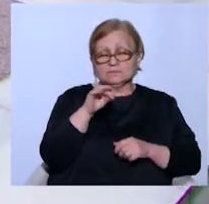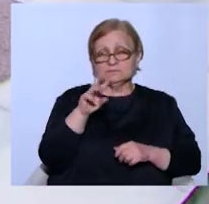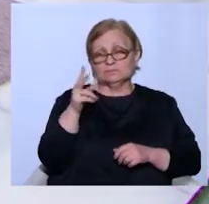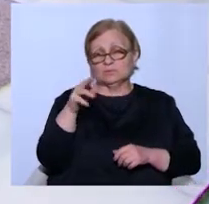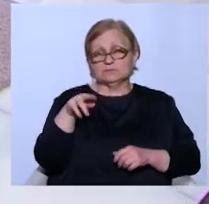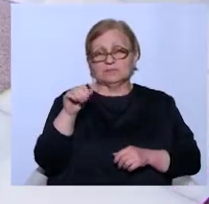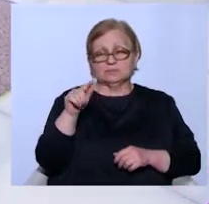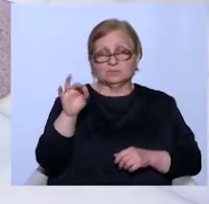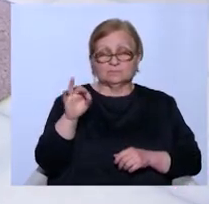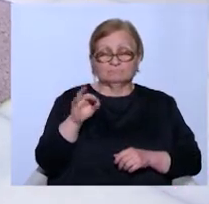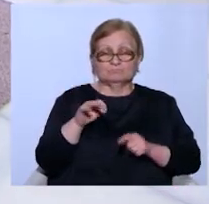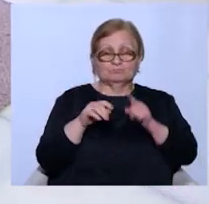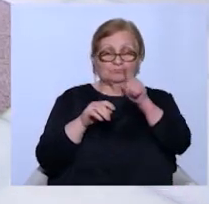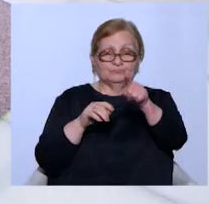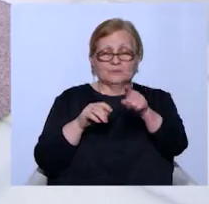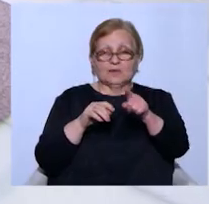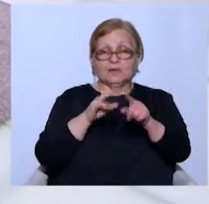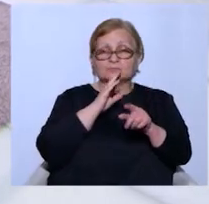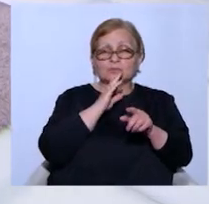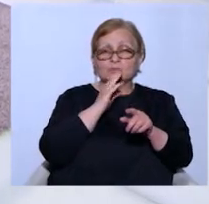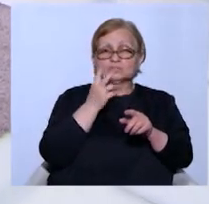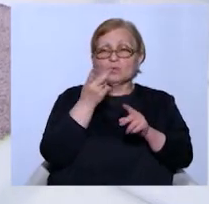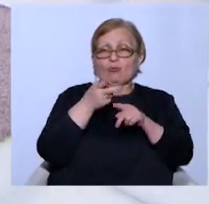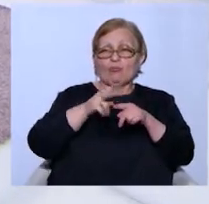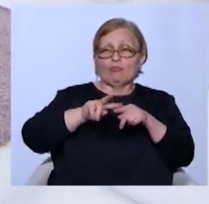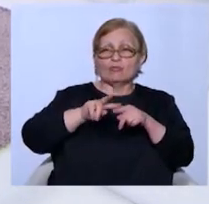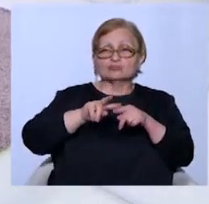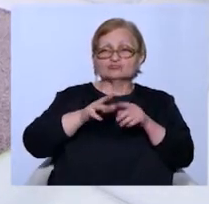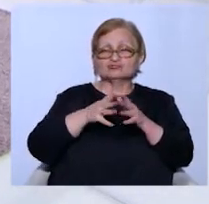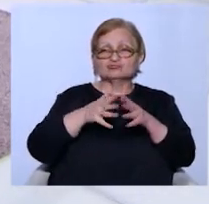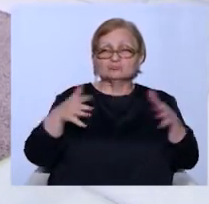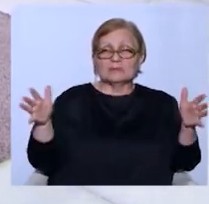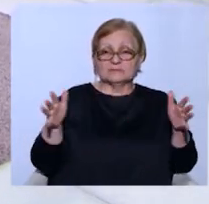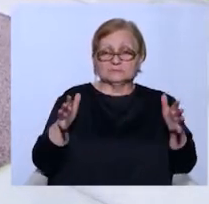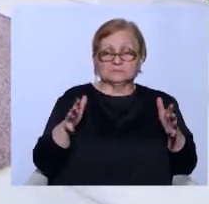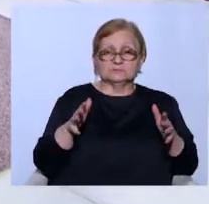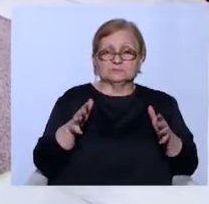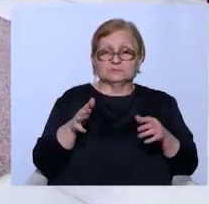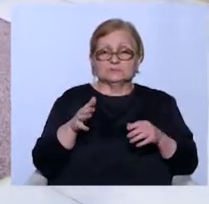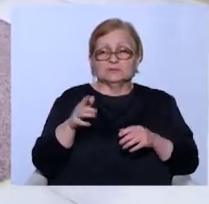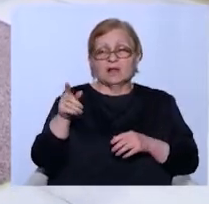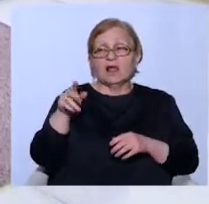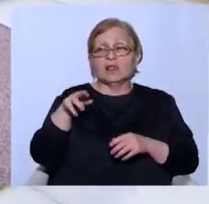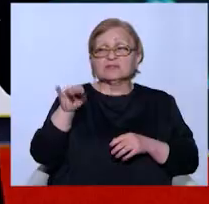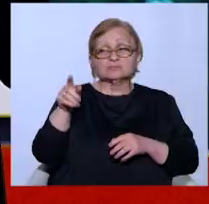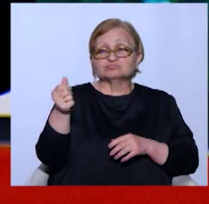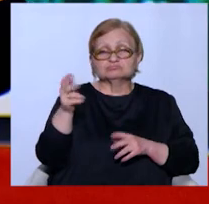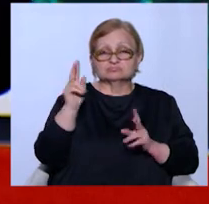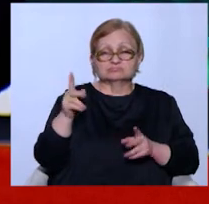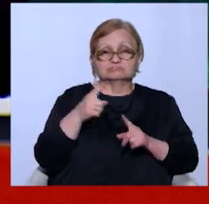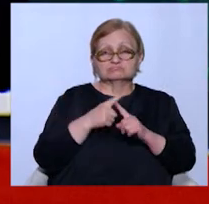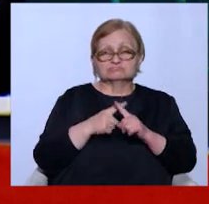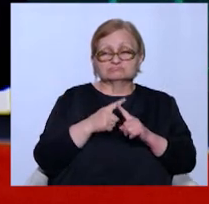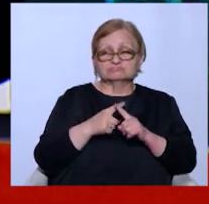მე ვიცი რომ მარიცას აქვს დათოზე 2ჯერ მეტი, მაგრამ არც დათოს არ ვიცი რამდენი აქვს. და ჩვენ რა ვთქვით? X-ი არის